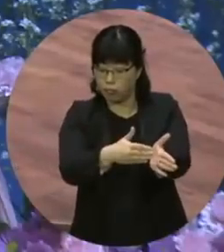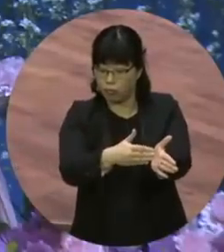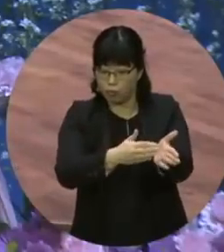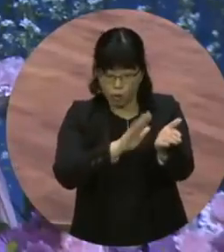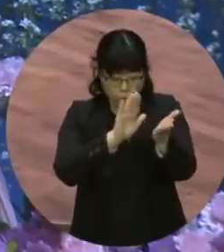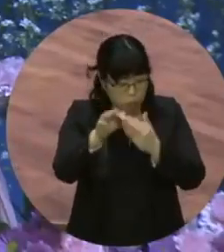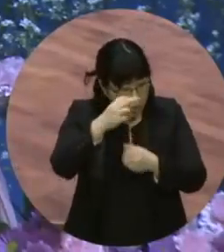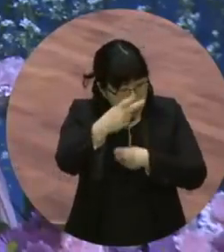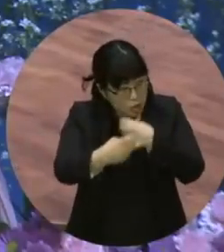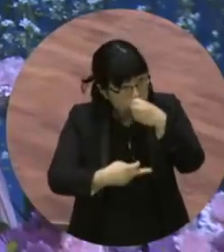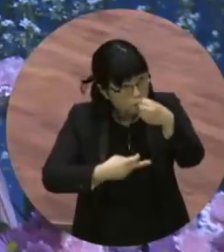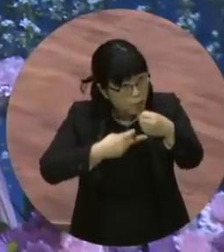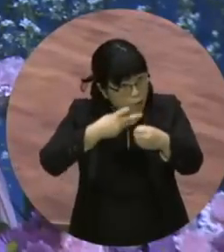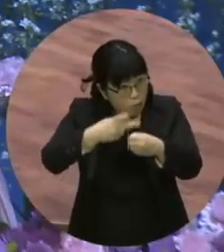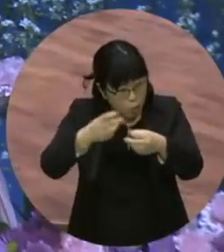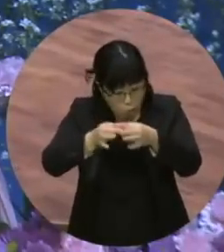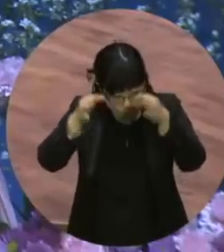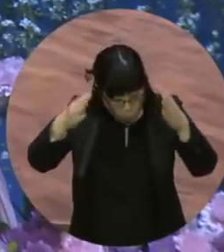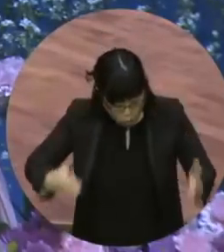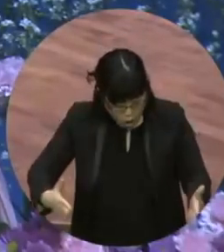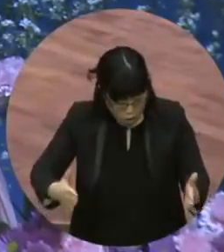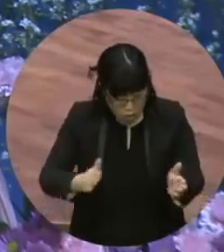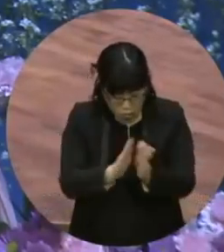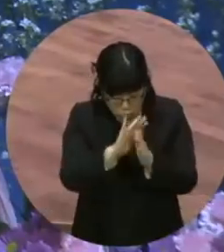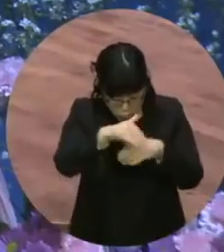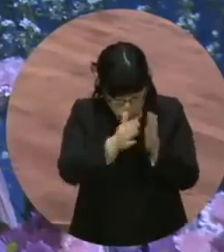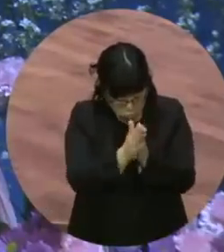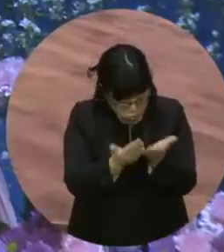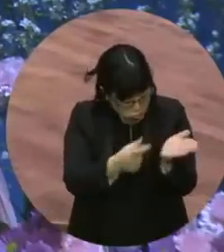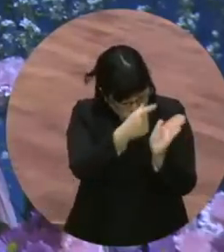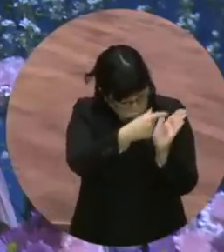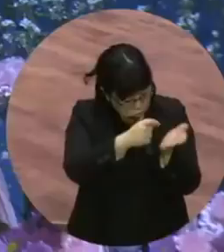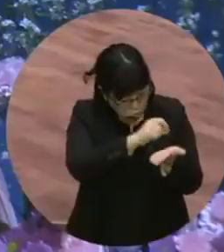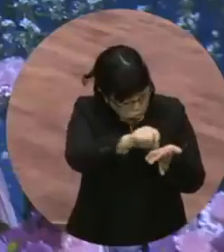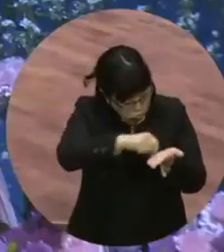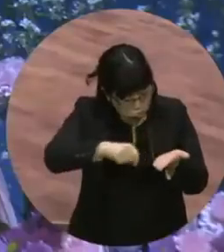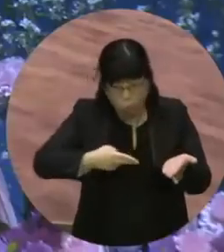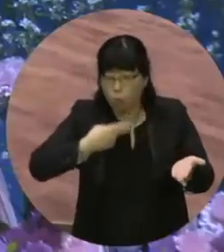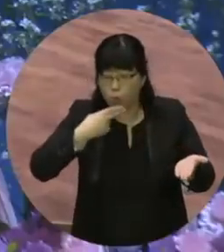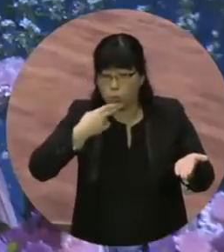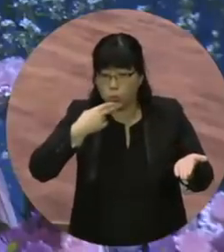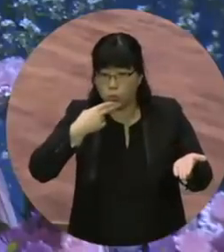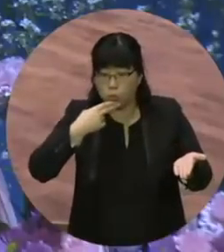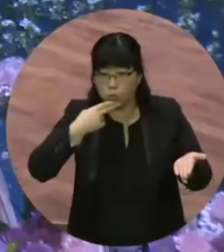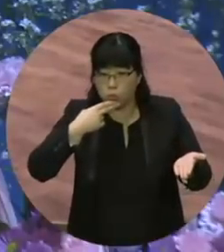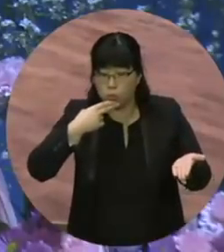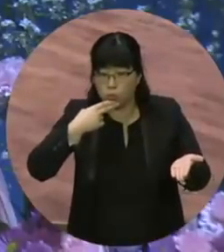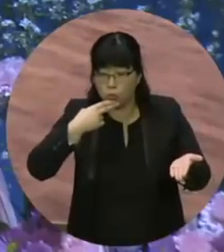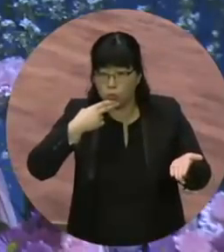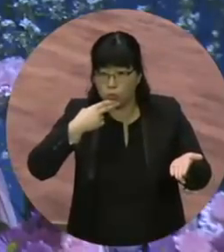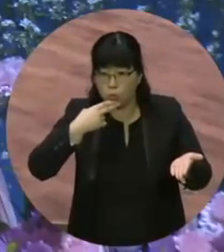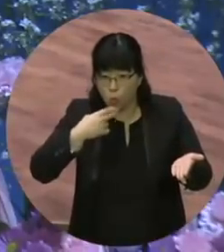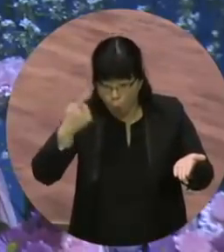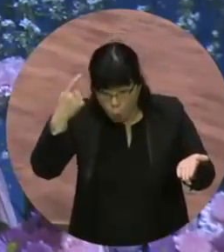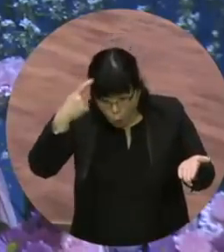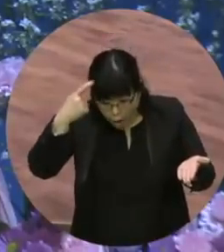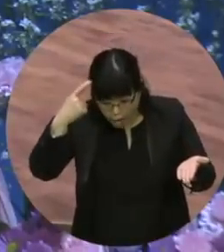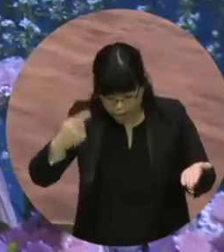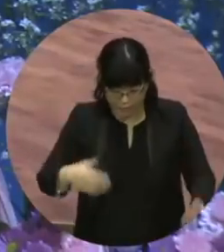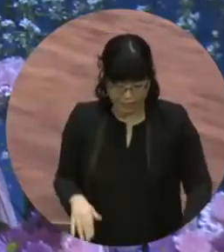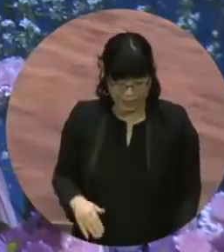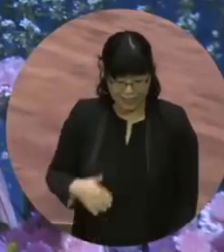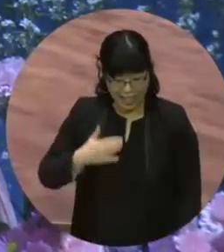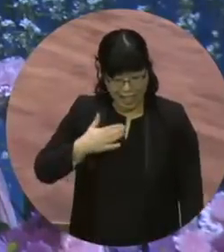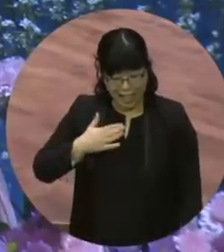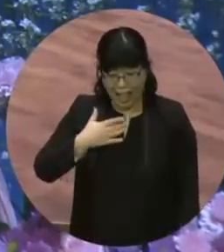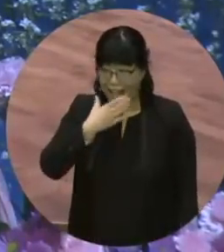없어요. 왜 없을까요? 그동안에 이 난 늦게 난 이스마엘, 86세